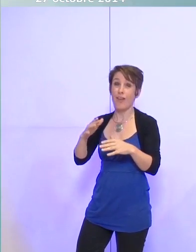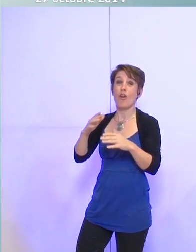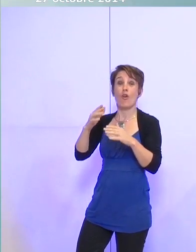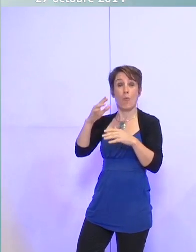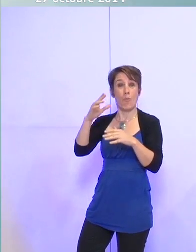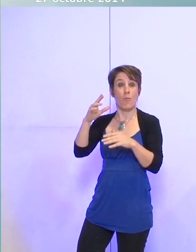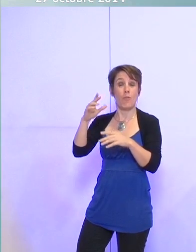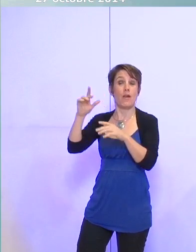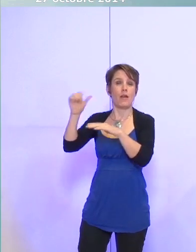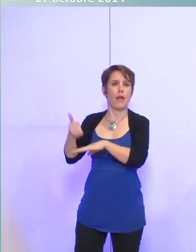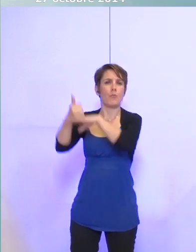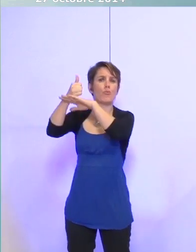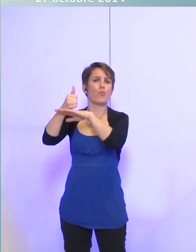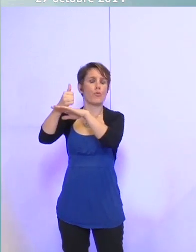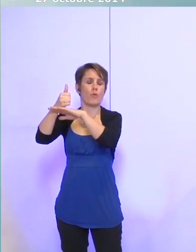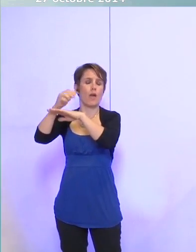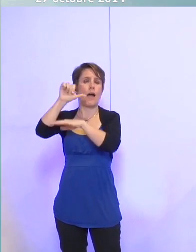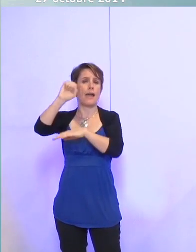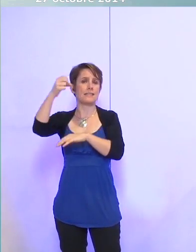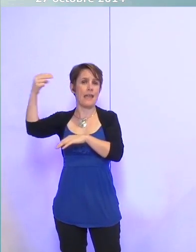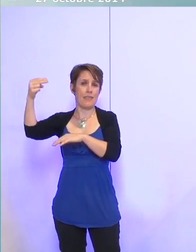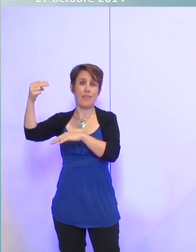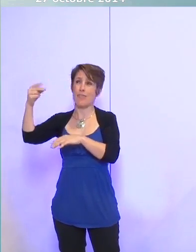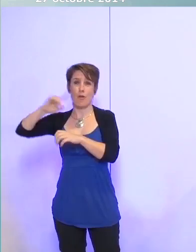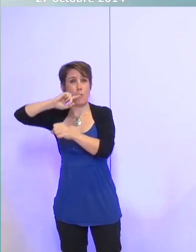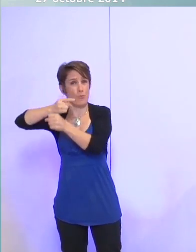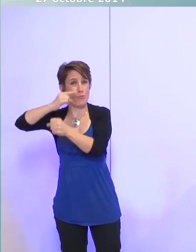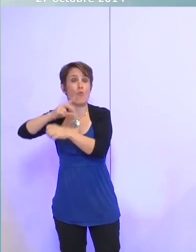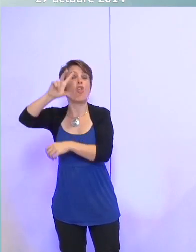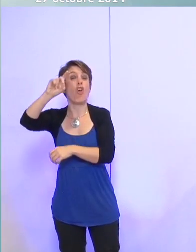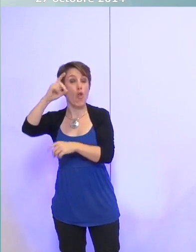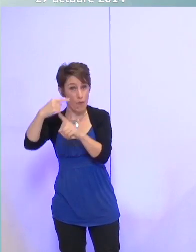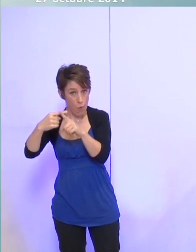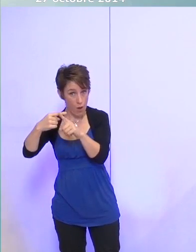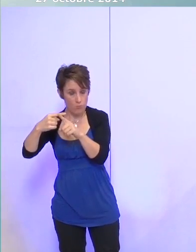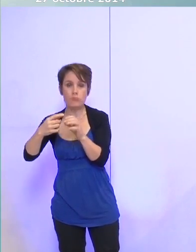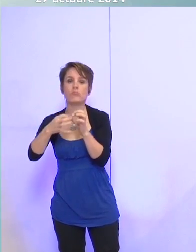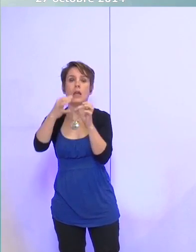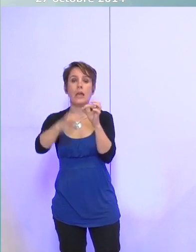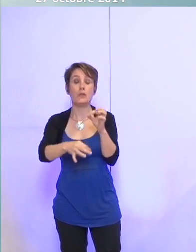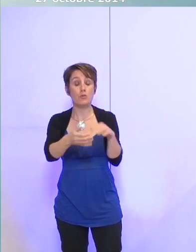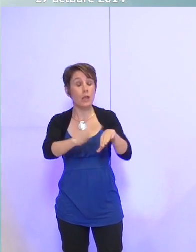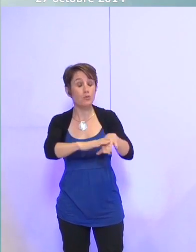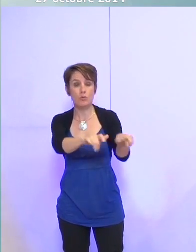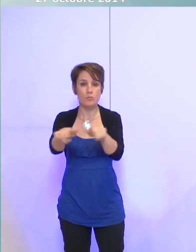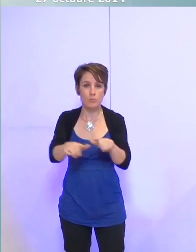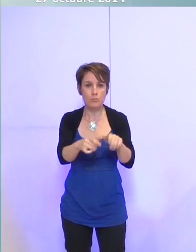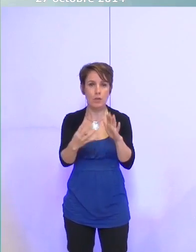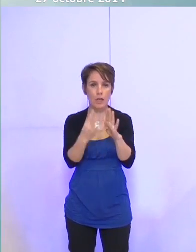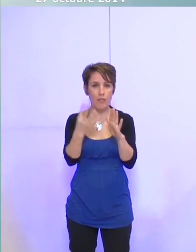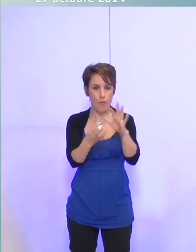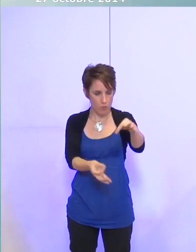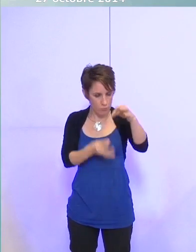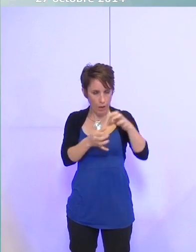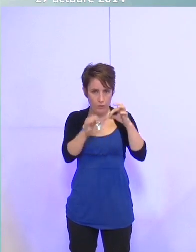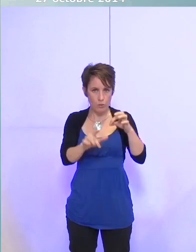par l'ASN, l'autorité de sûreté nucléaire, nous n'avons eu communication, la ville de Grenoble, que de 4 résultats. Donc où sont les autres prélèvements ?